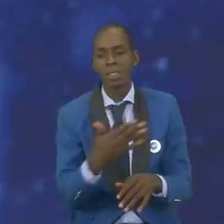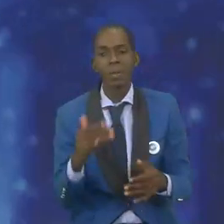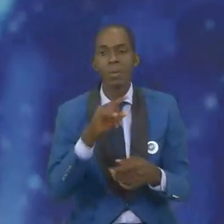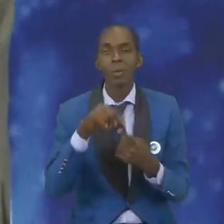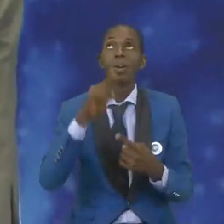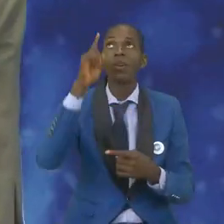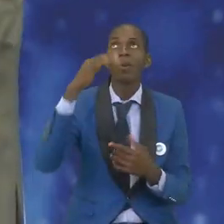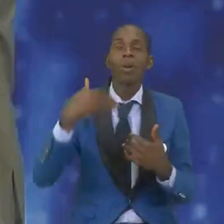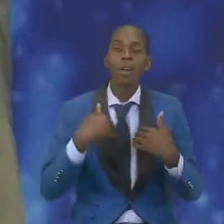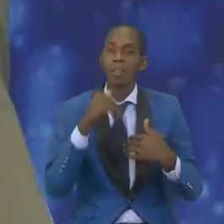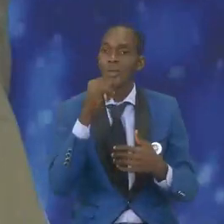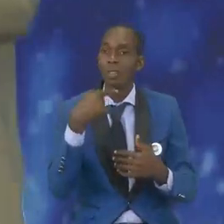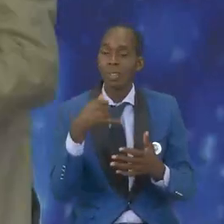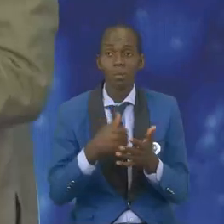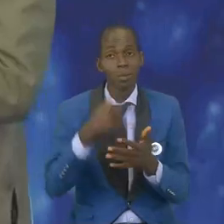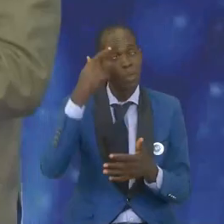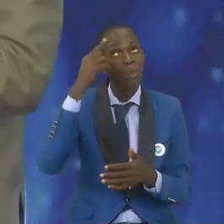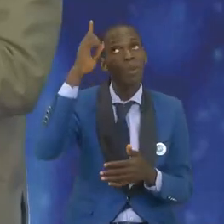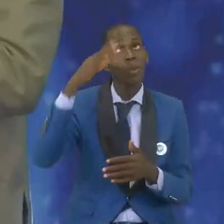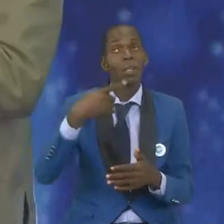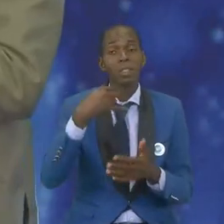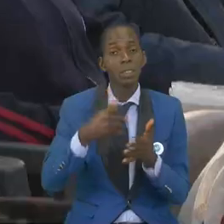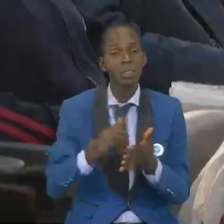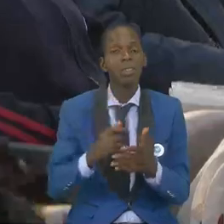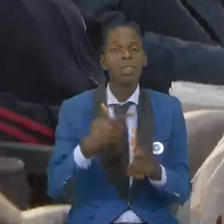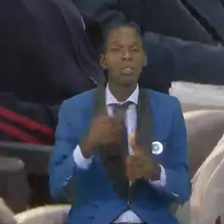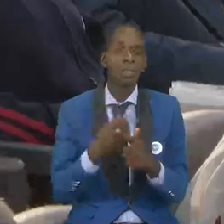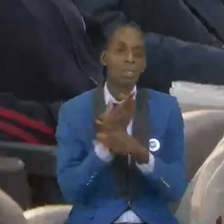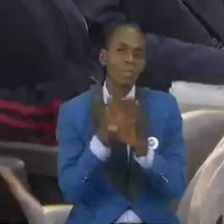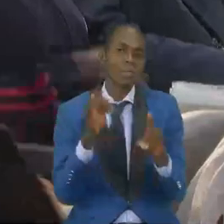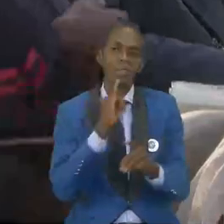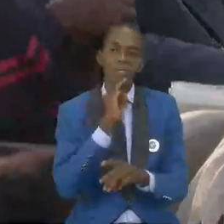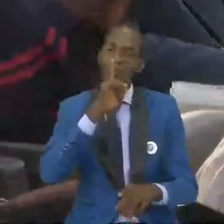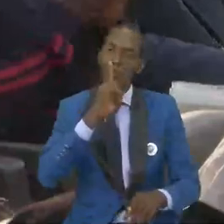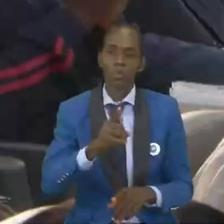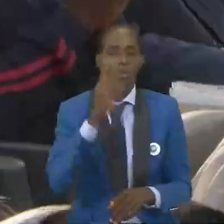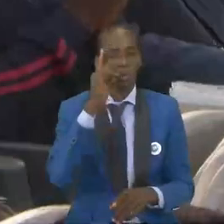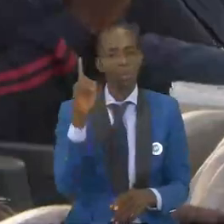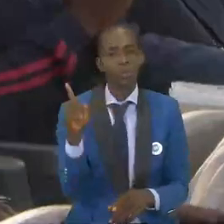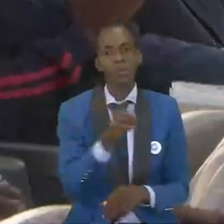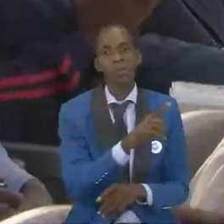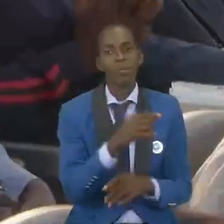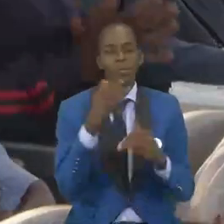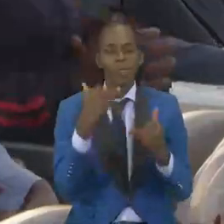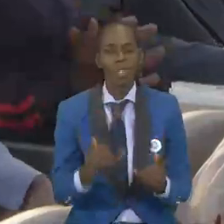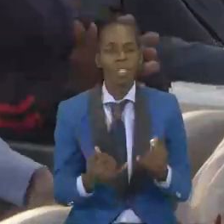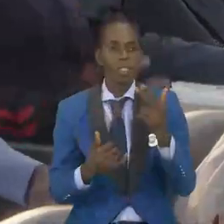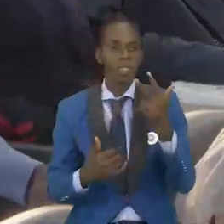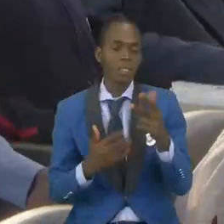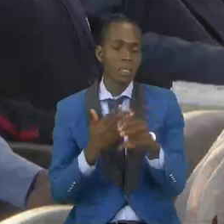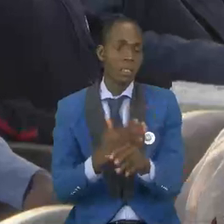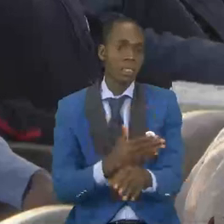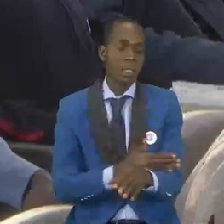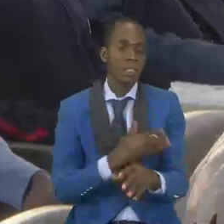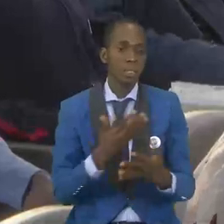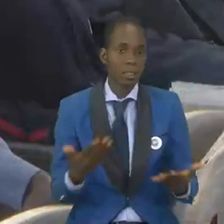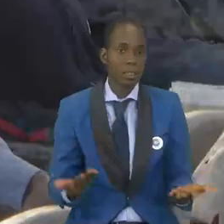Qui affirme une chose quand Dieu ne l'a pas dit? Et parce que Dieu l'avait dit, la délivrance est